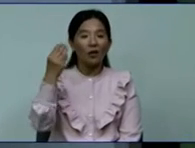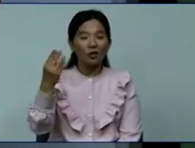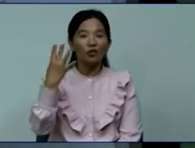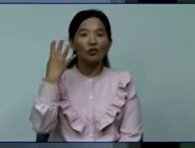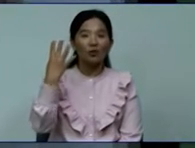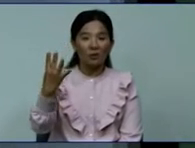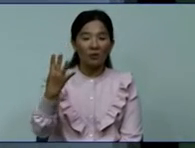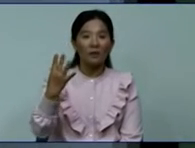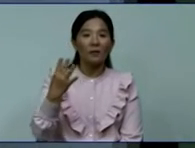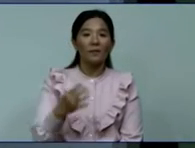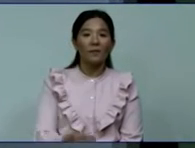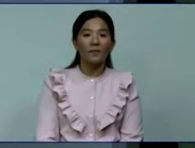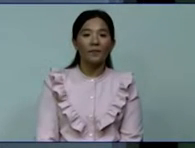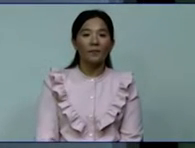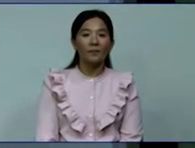NH4.